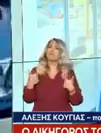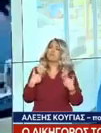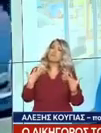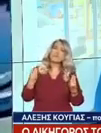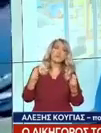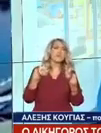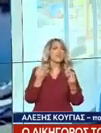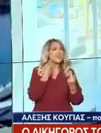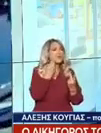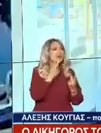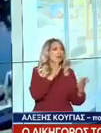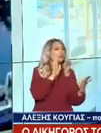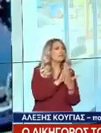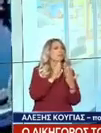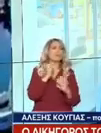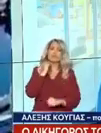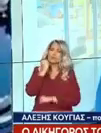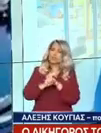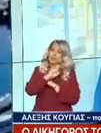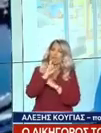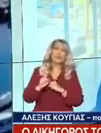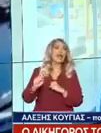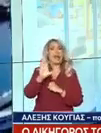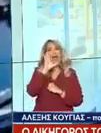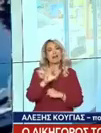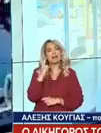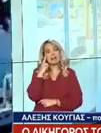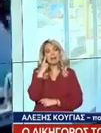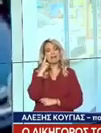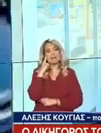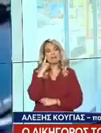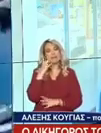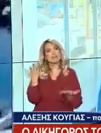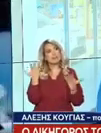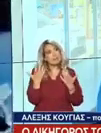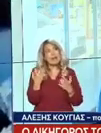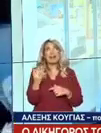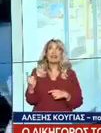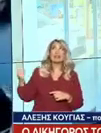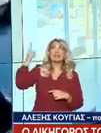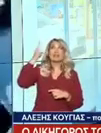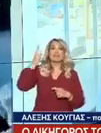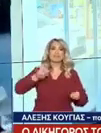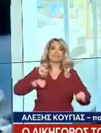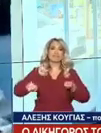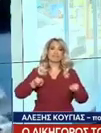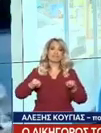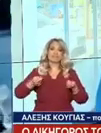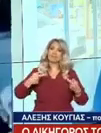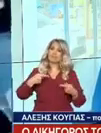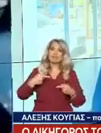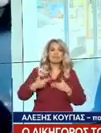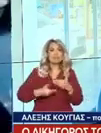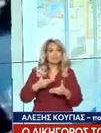αντιμετωπίσει στην καριέρα μου όλα αυτά τα χρόνια, πραγματικά, καμιά φορά σκέφτομαι ότι μήπως υπάρχει κάτι ανώτερο που καθορίζει τις συνθήκες ζωής μας.